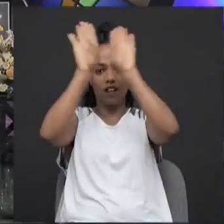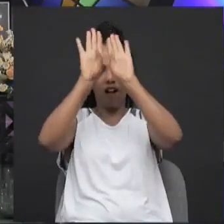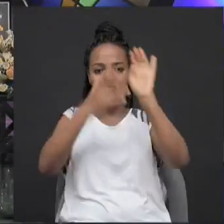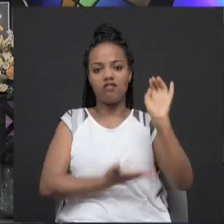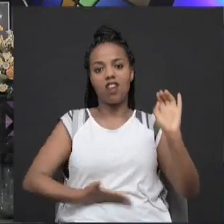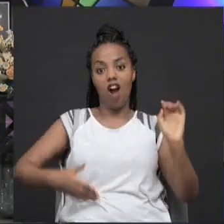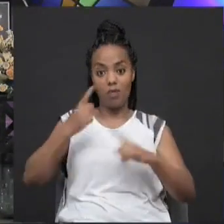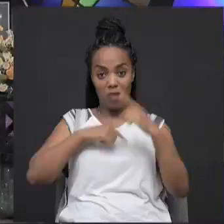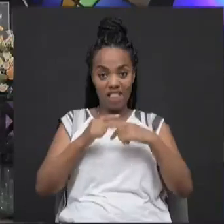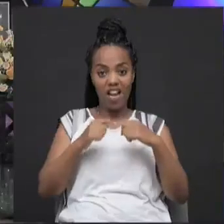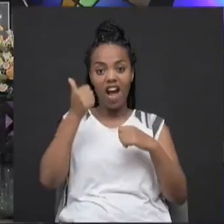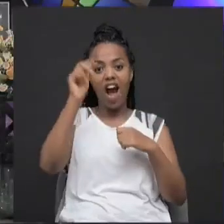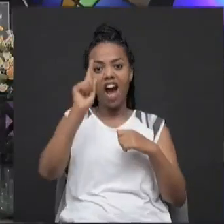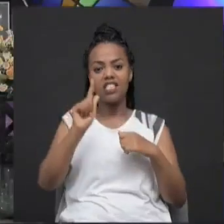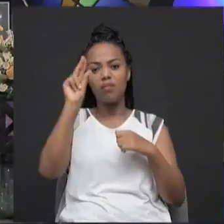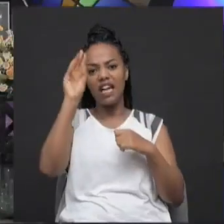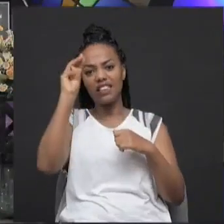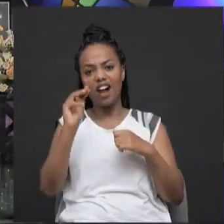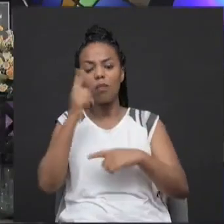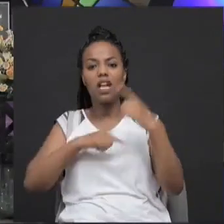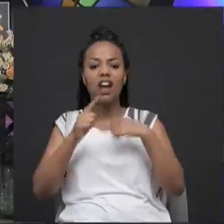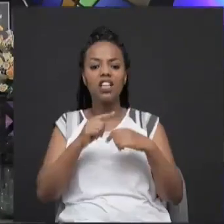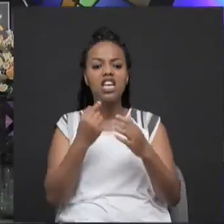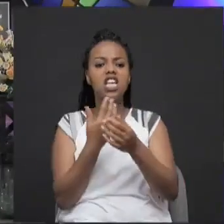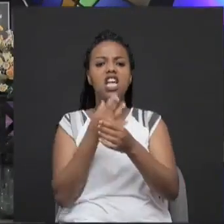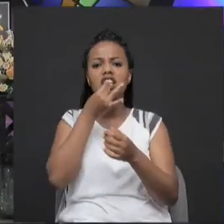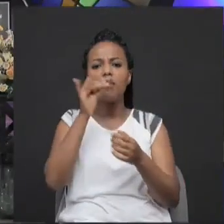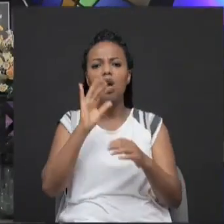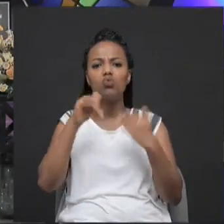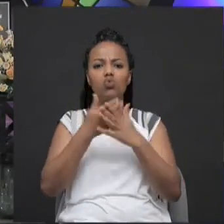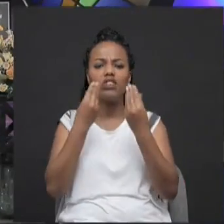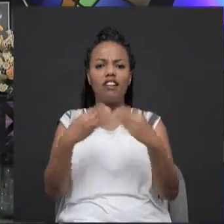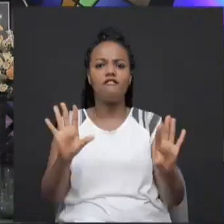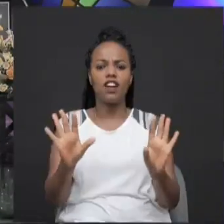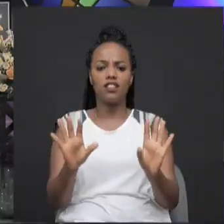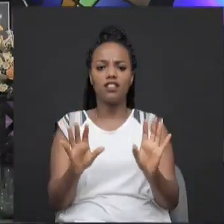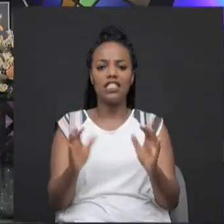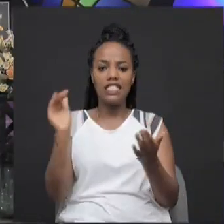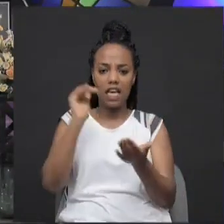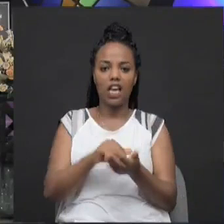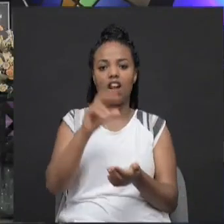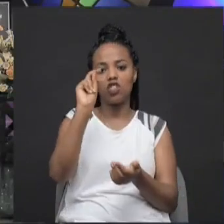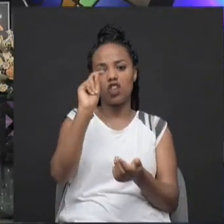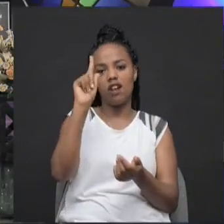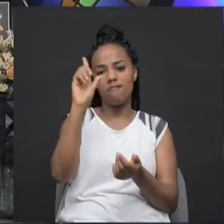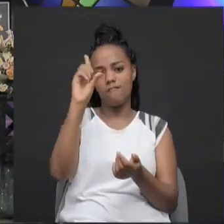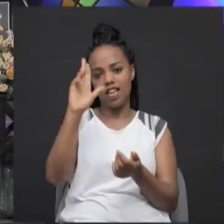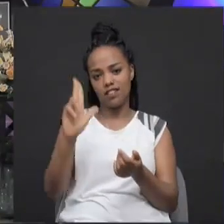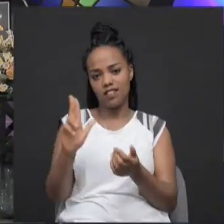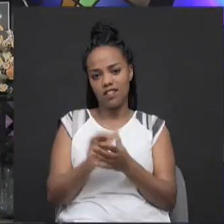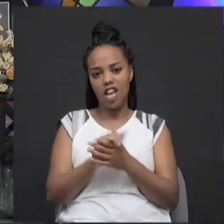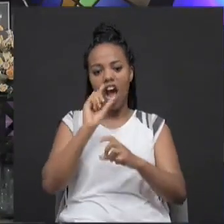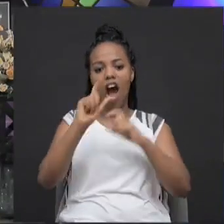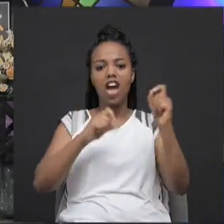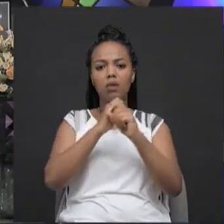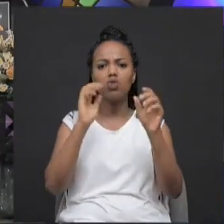ይመጣል፣ አንበጦች ይመጣሉ፣ ሰብሉንና ለምለሙን ነገር ሁሉ ያጠፋሉ። እንደገና ቸነፈር አሁን ዓለምን ሁሉ ዘግቶ ሁሉንም